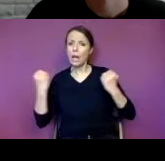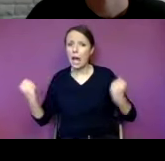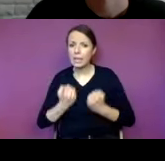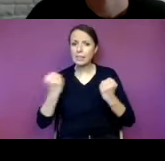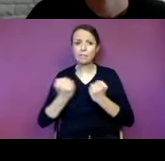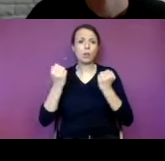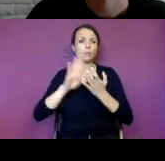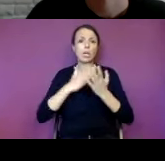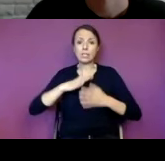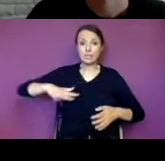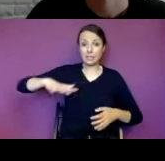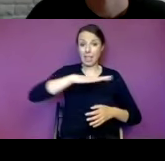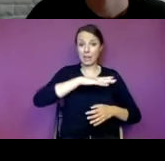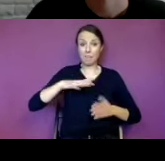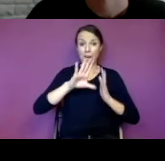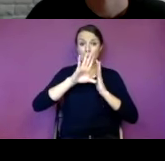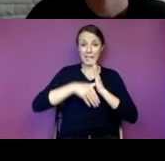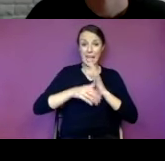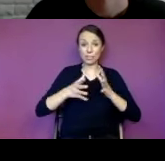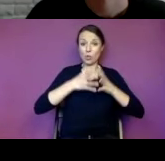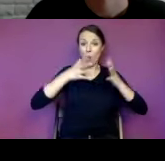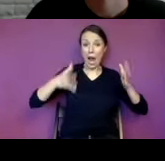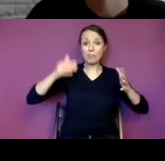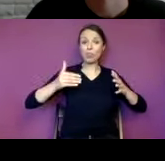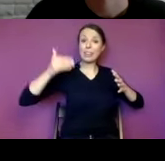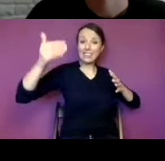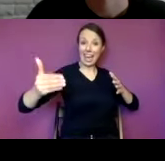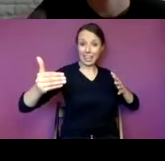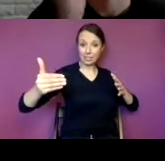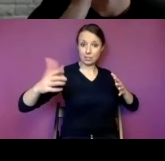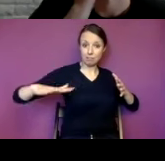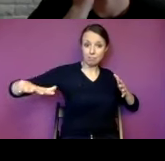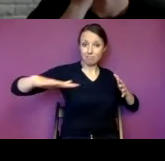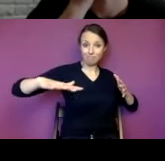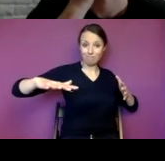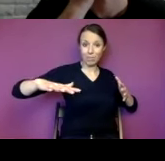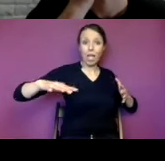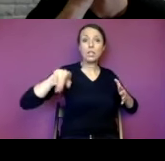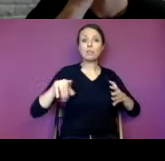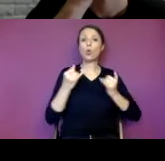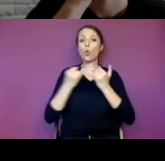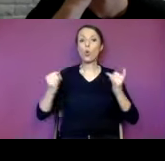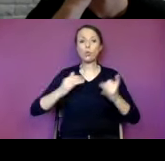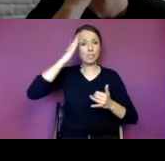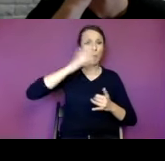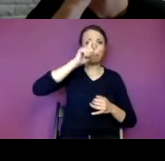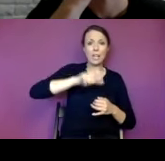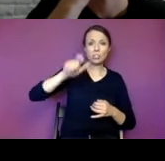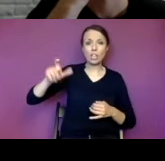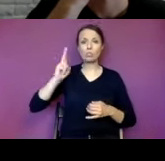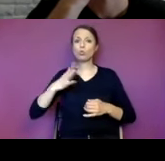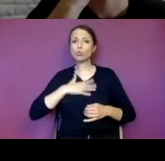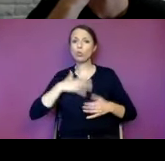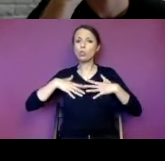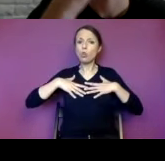od stref tych aglomeracyjnych, prawda? I tam ci, prawda, napływowi mieszkańcy, którzy mieli tą taką tożsamość i ten